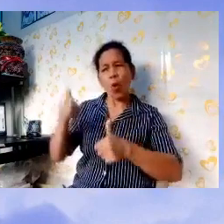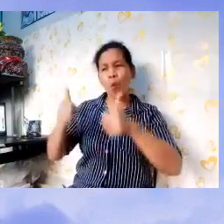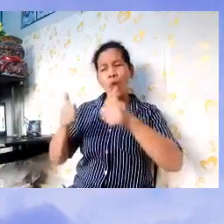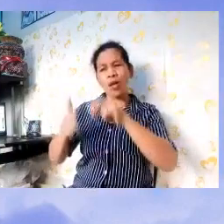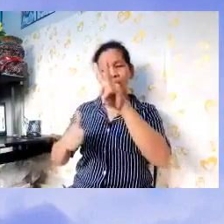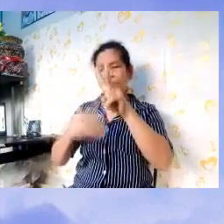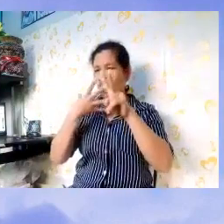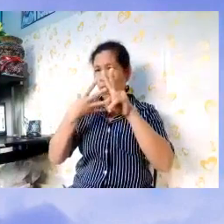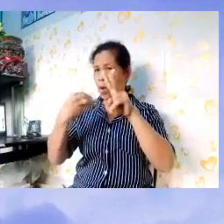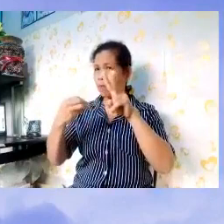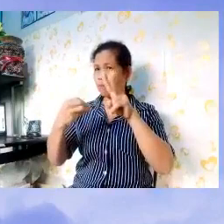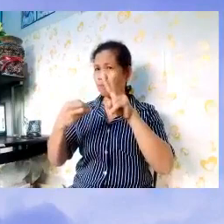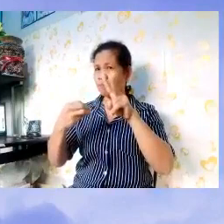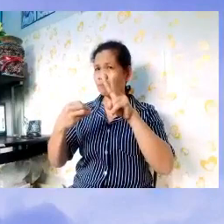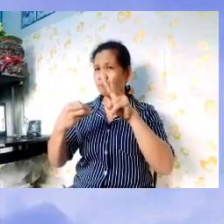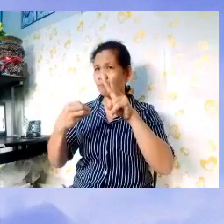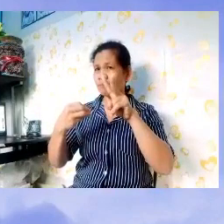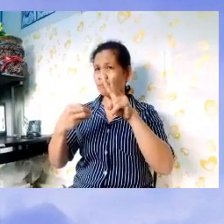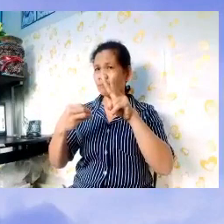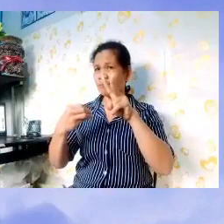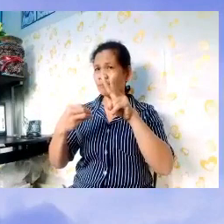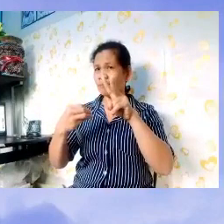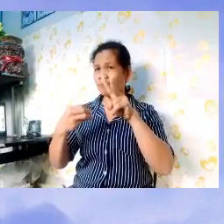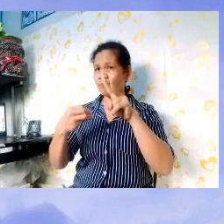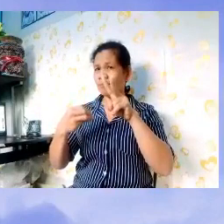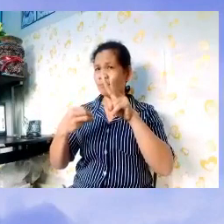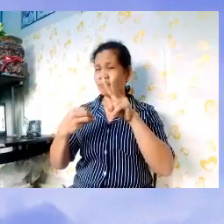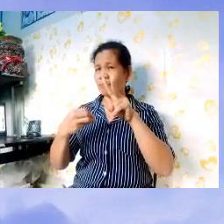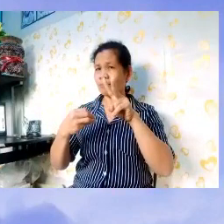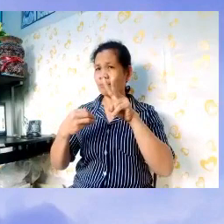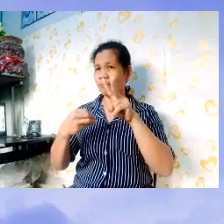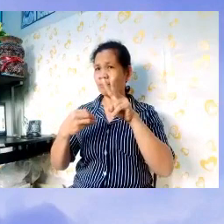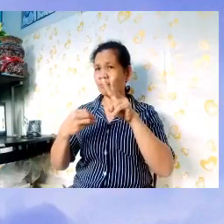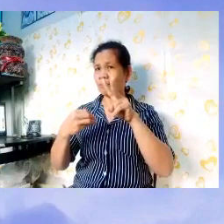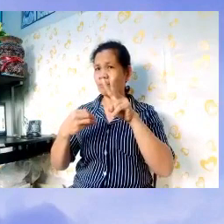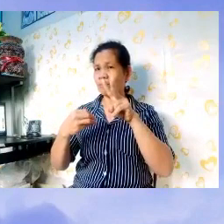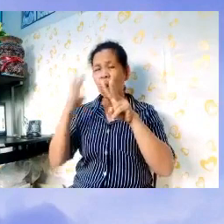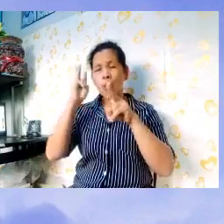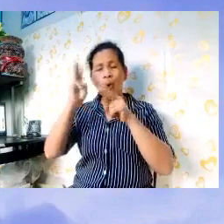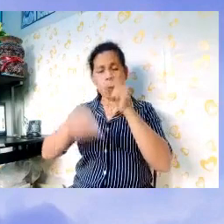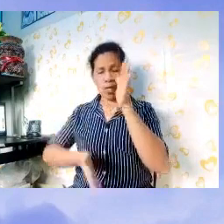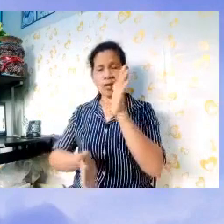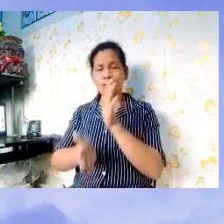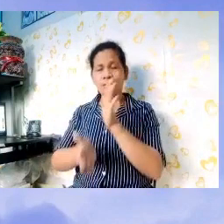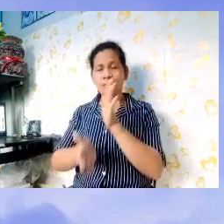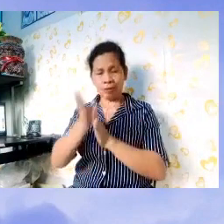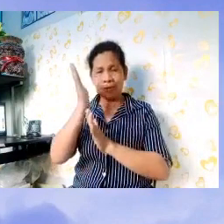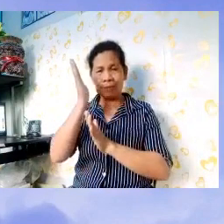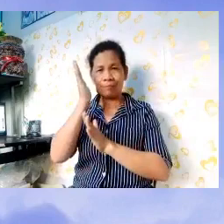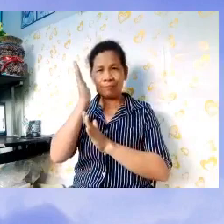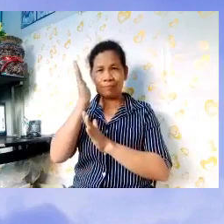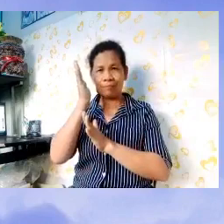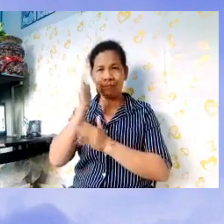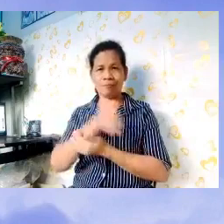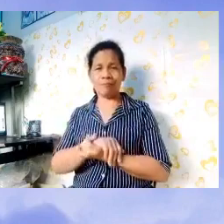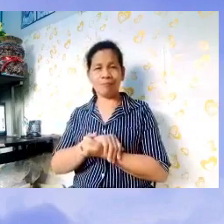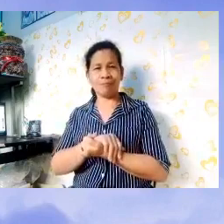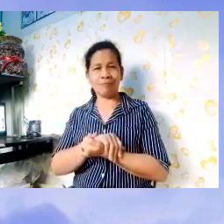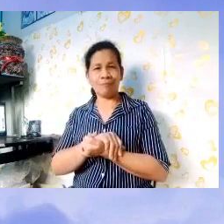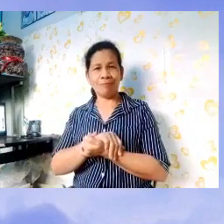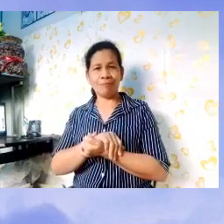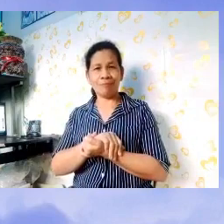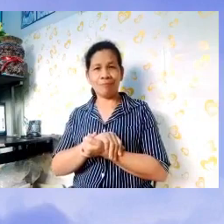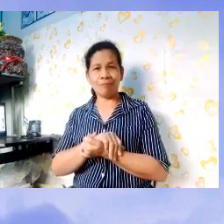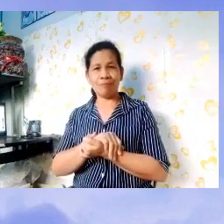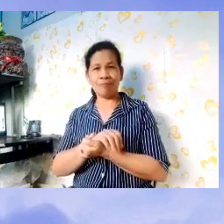asong gubat ang magtatagumpay? O? Ang sabi niya,